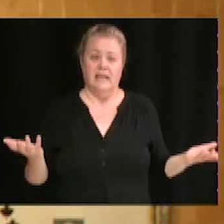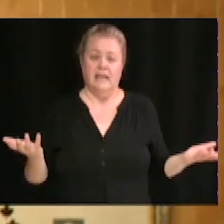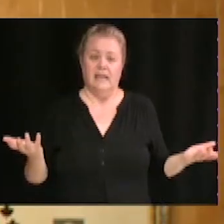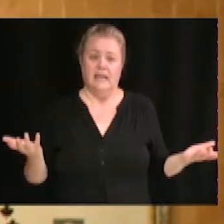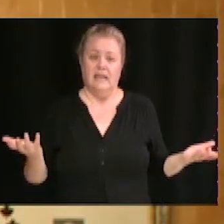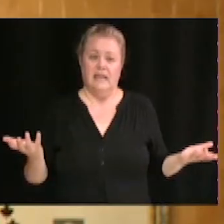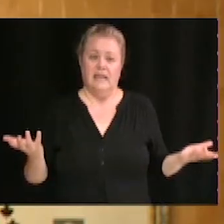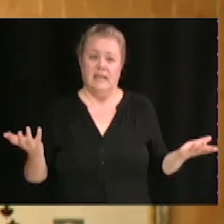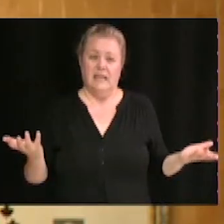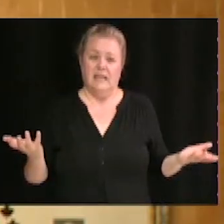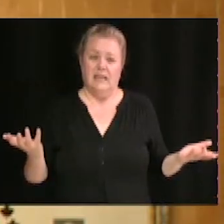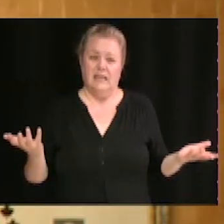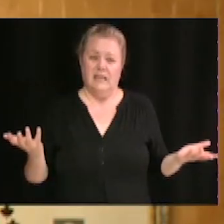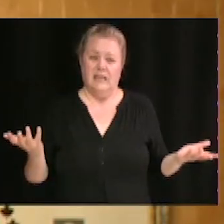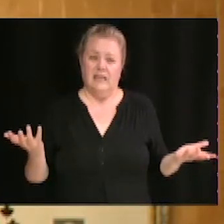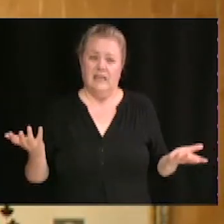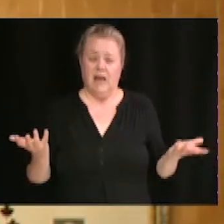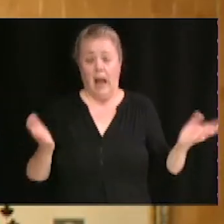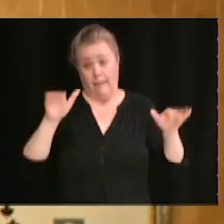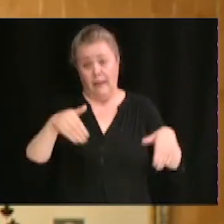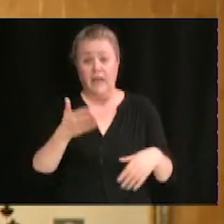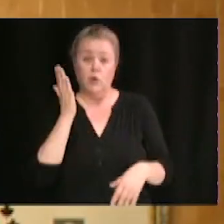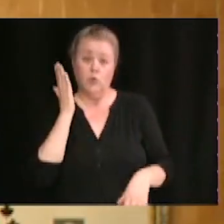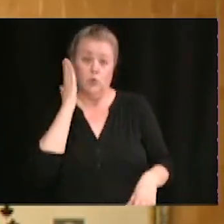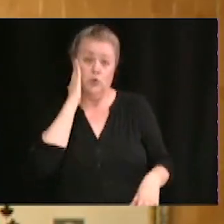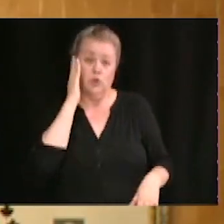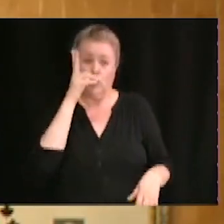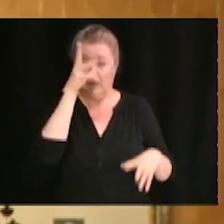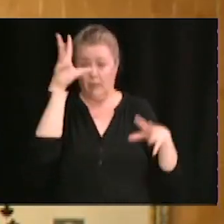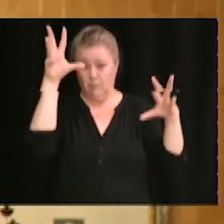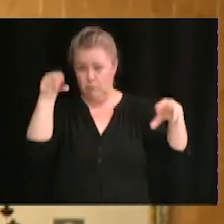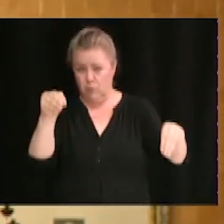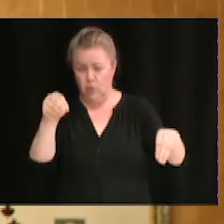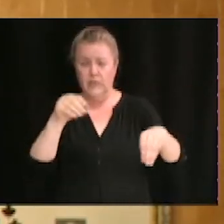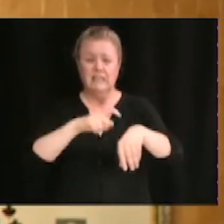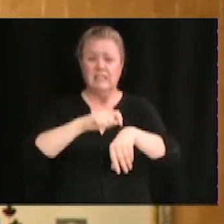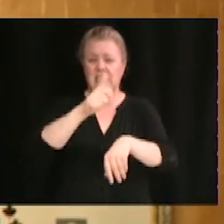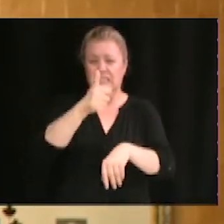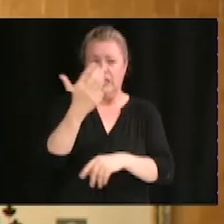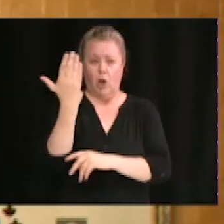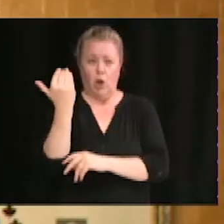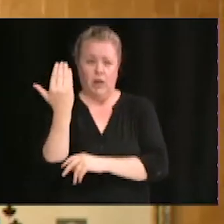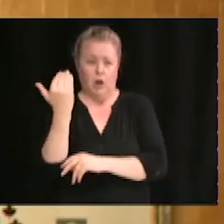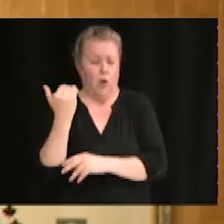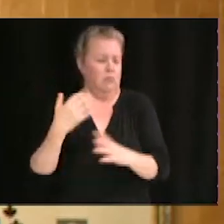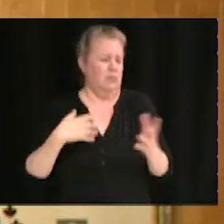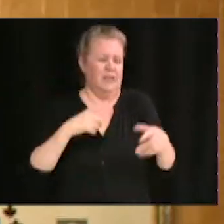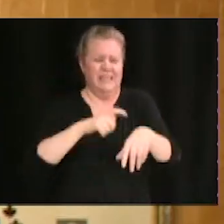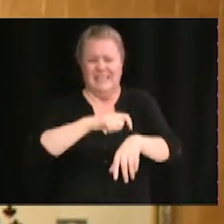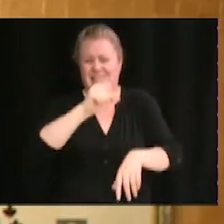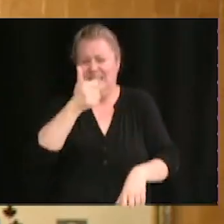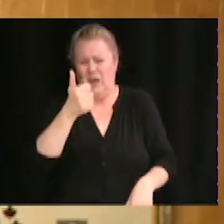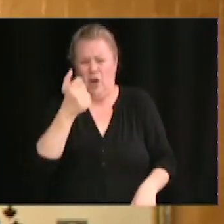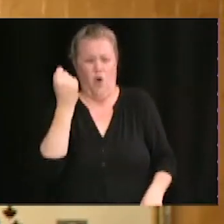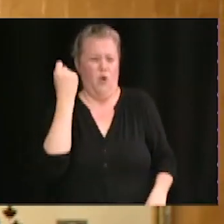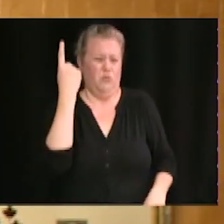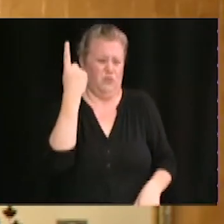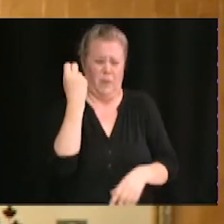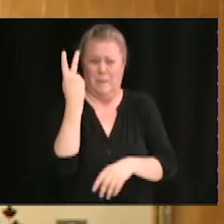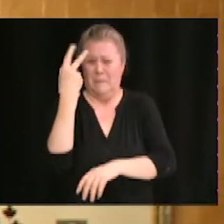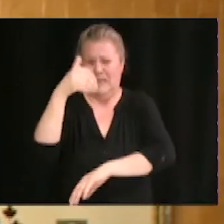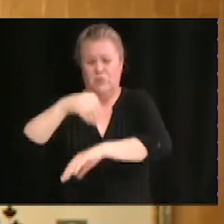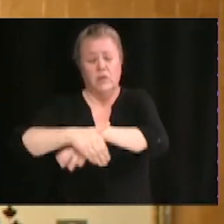Bien, bien, correct. Je me couché, puis les lumières ferment à l'entour de 10h15. Moi, qui est femme à 10h, 11h, minuit, je m'en fous.